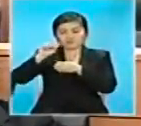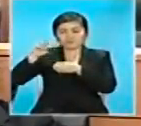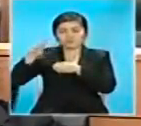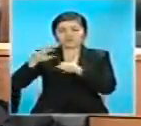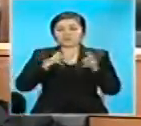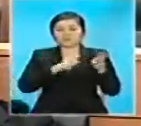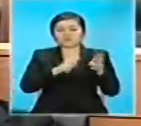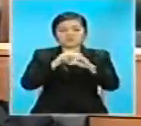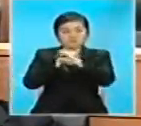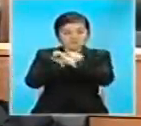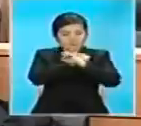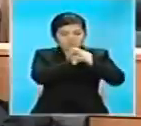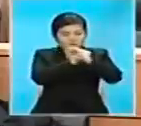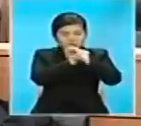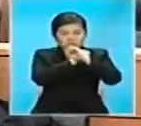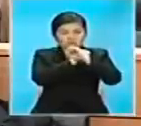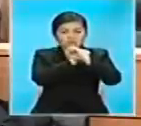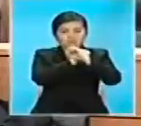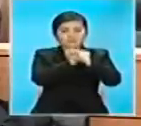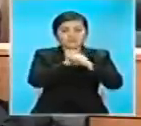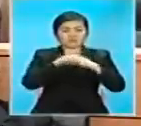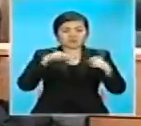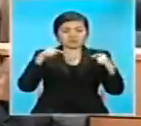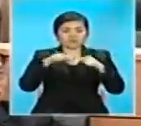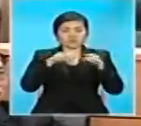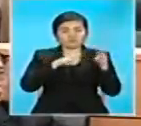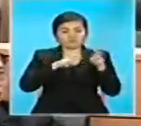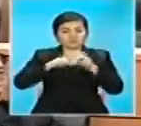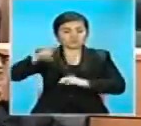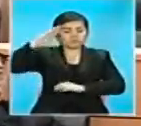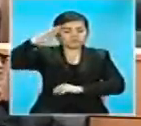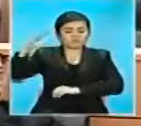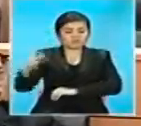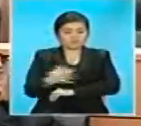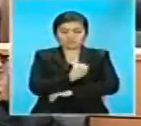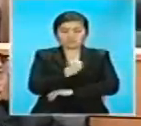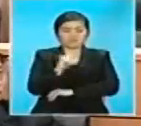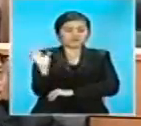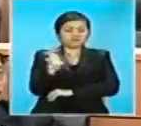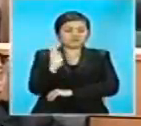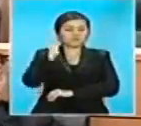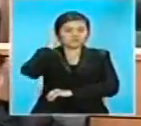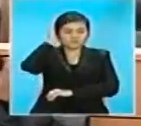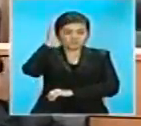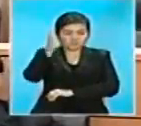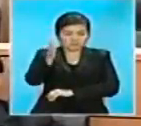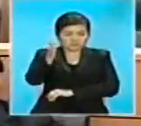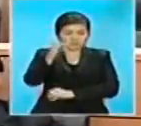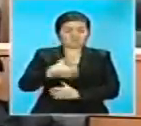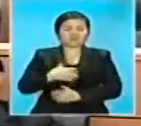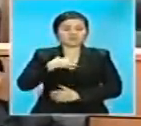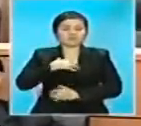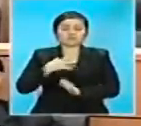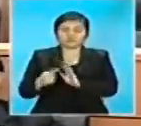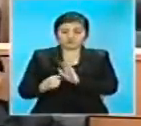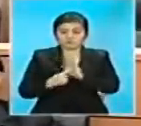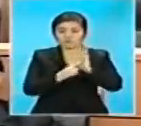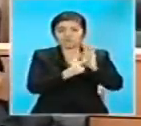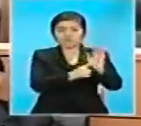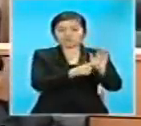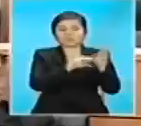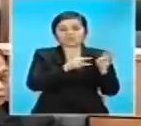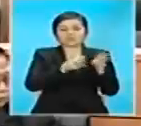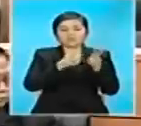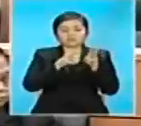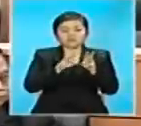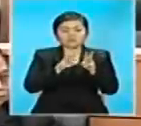การป้องกันเพื่อที่จะไม่มีการปฏิวัติรัฐประหารเกิดขึ้นในอนาคตส่วนที่ผมนำเรียนนี้ก็เป็นอีกแนวท